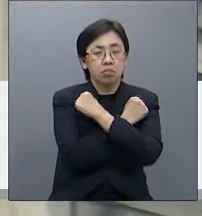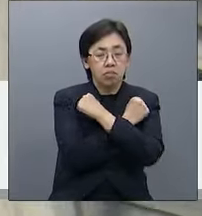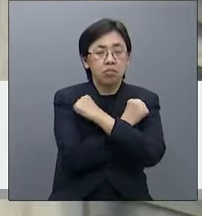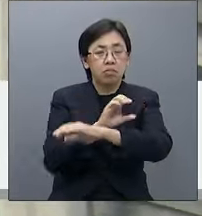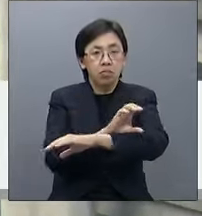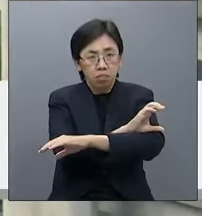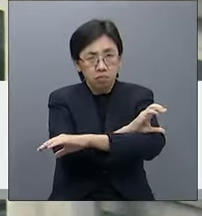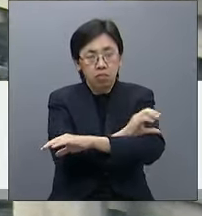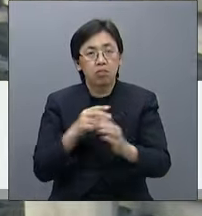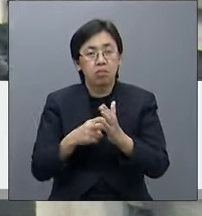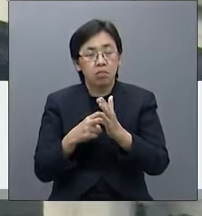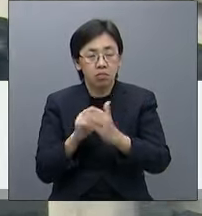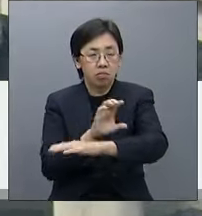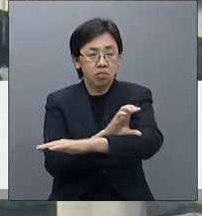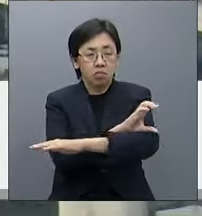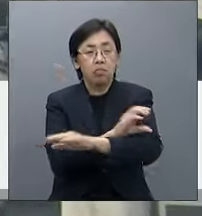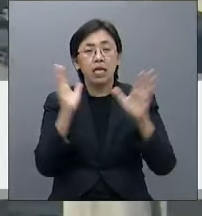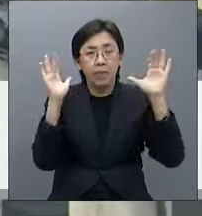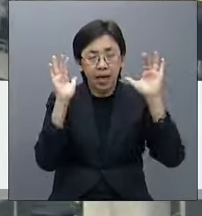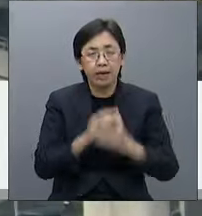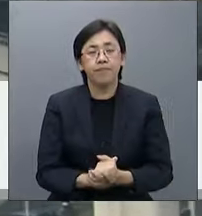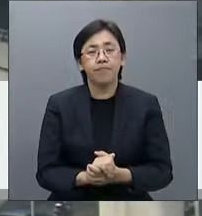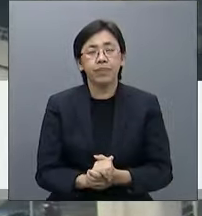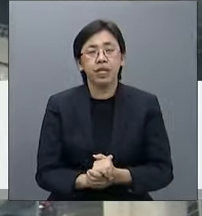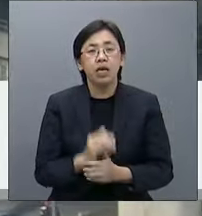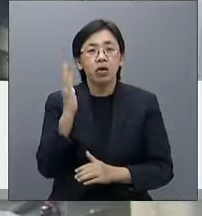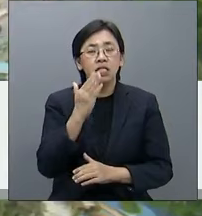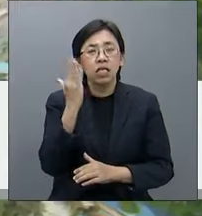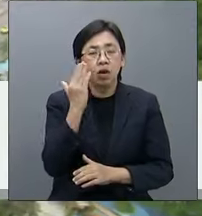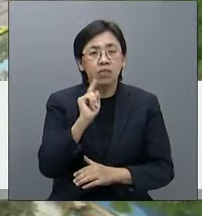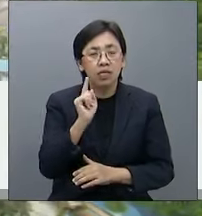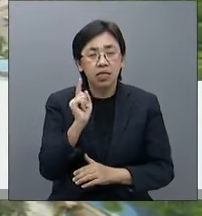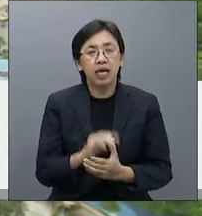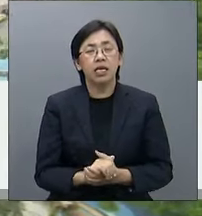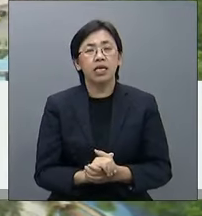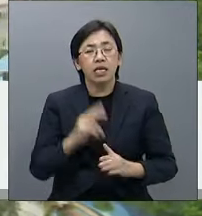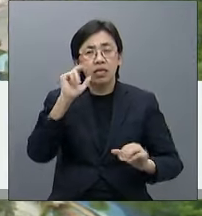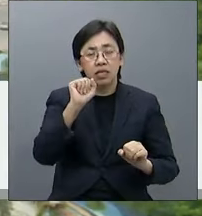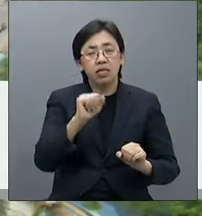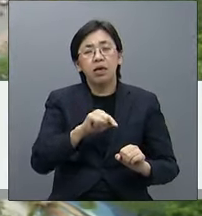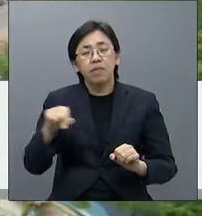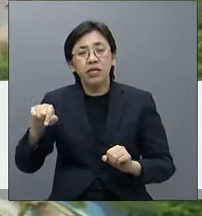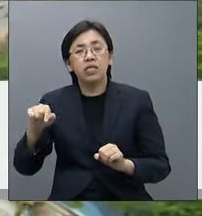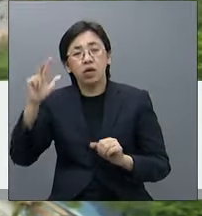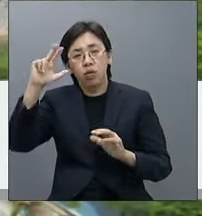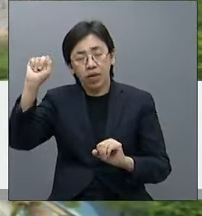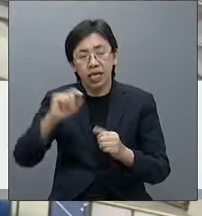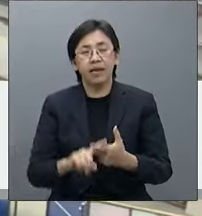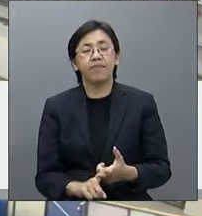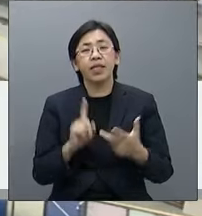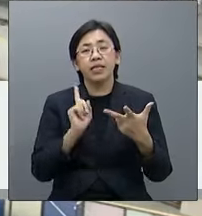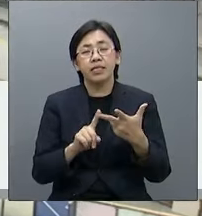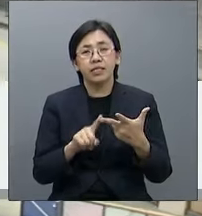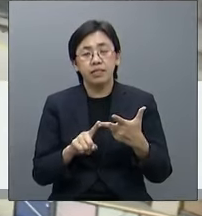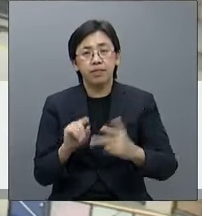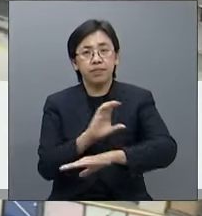ถานีอ่อนนุชถึงแบริ่งส่วนต่อขยายสีลมจากสถานีสะพานตากสินถึงวงเวียนใหญ่และขยายสัมปทานเ